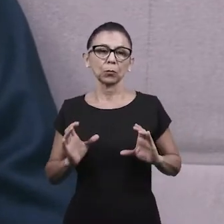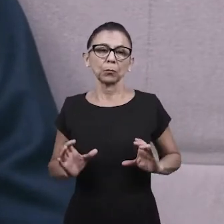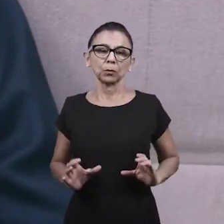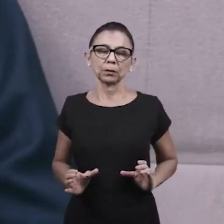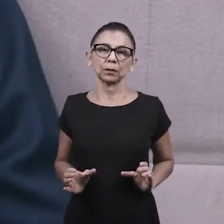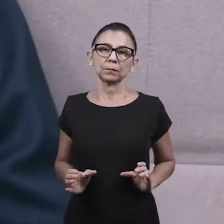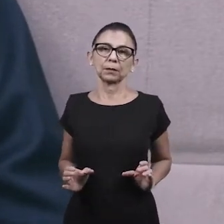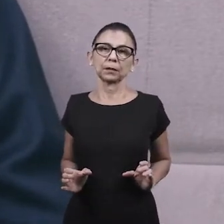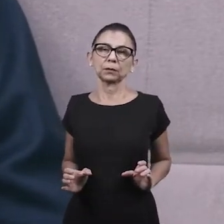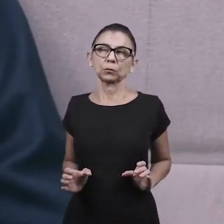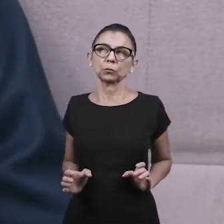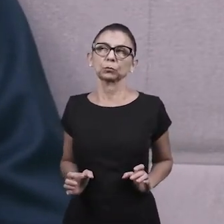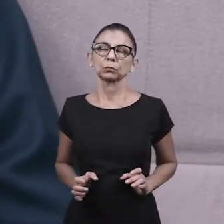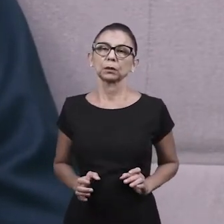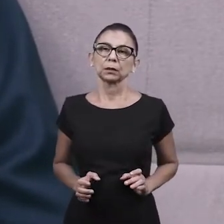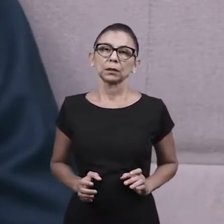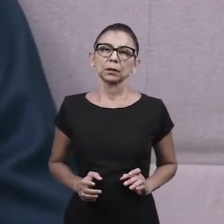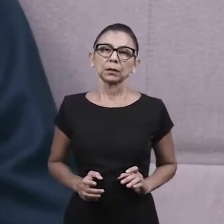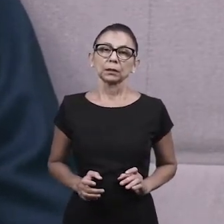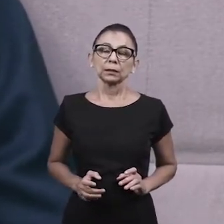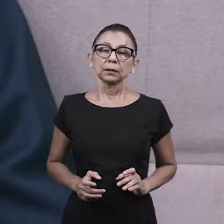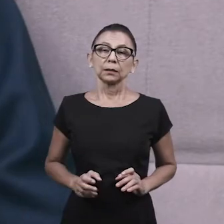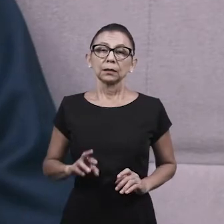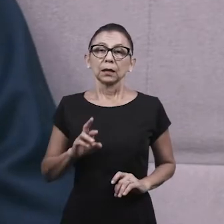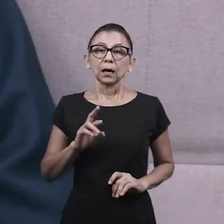ayez devant lui. Amen.